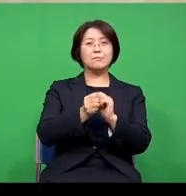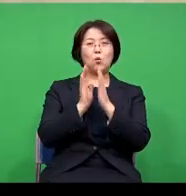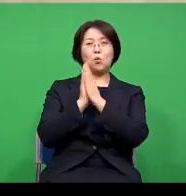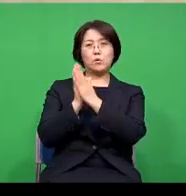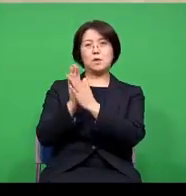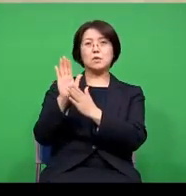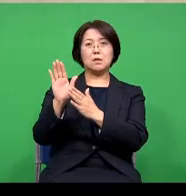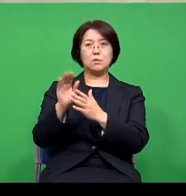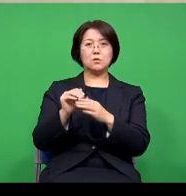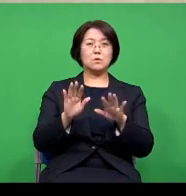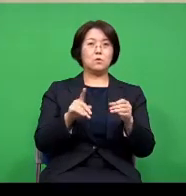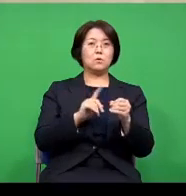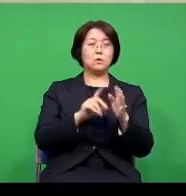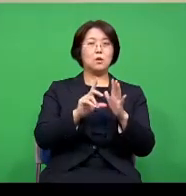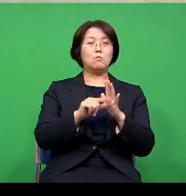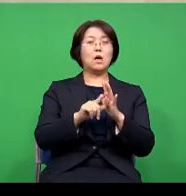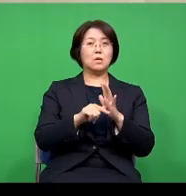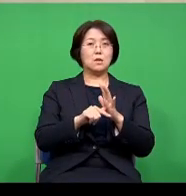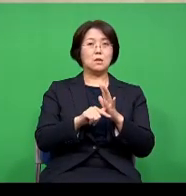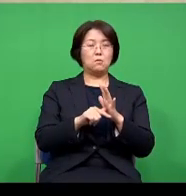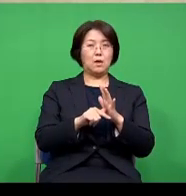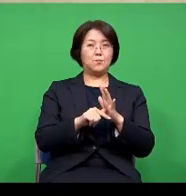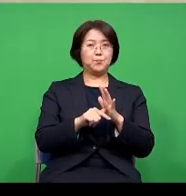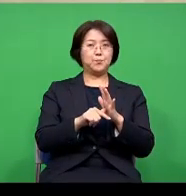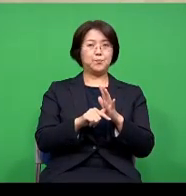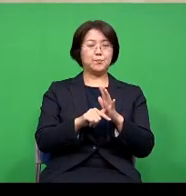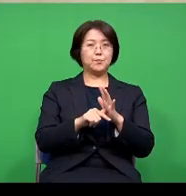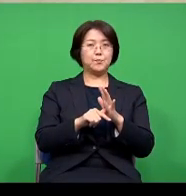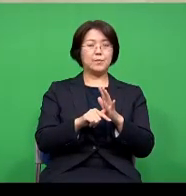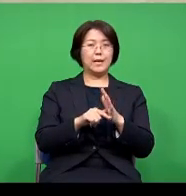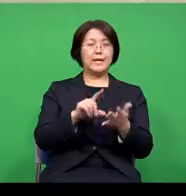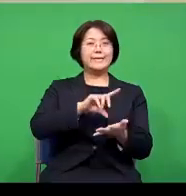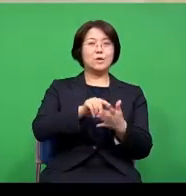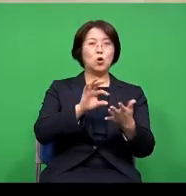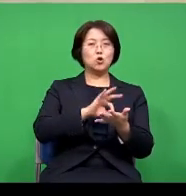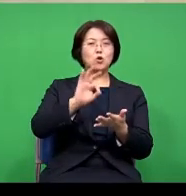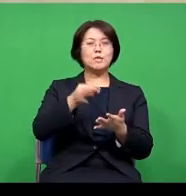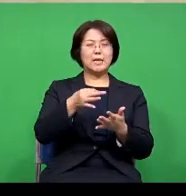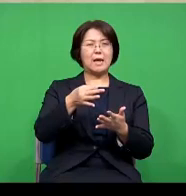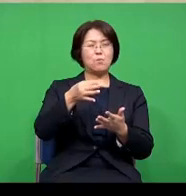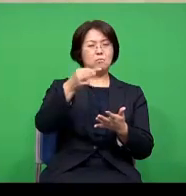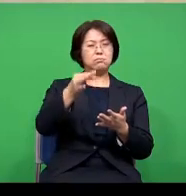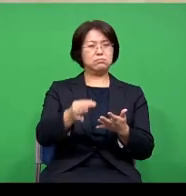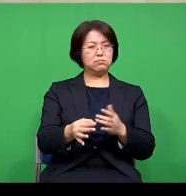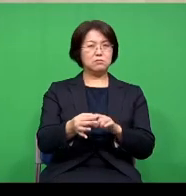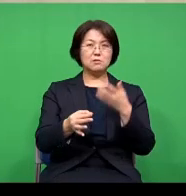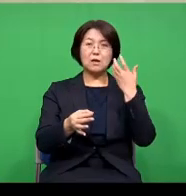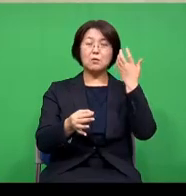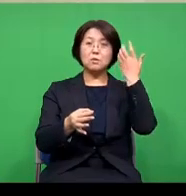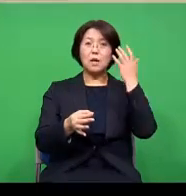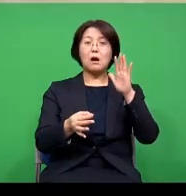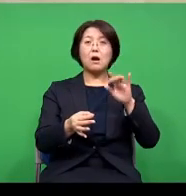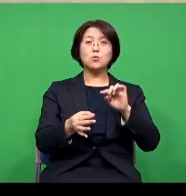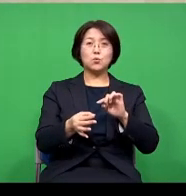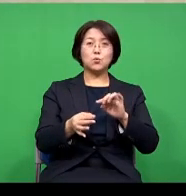お願いしています。で、今年の場合はさらに中小費税もですね、下振れする可能性が非常に